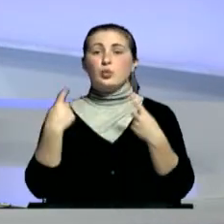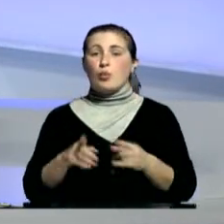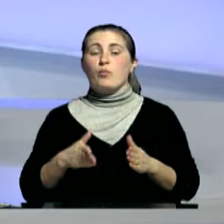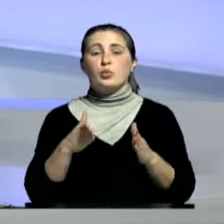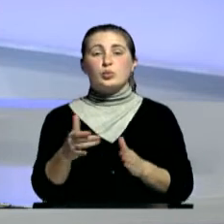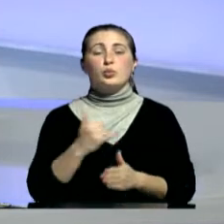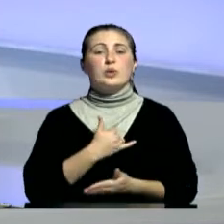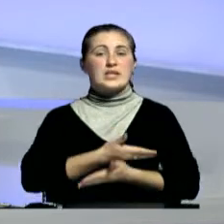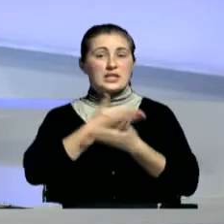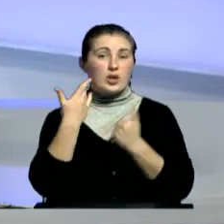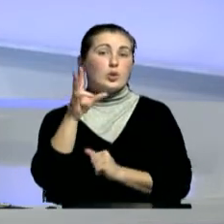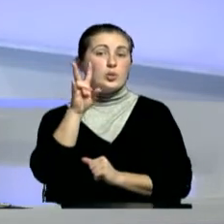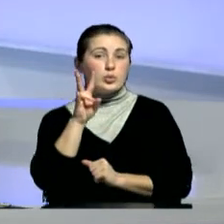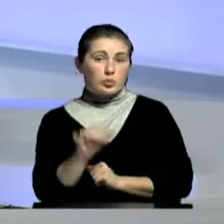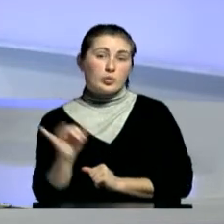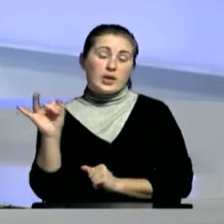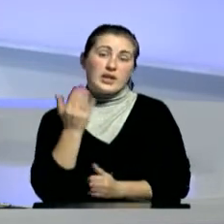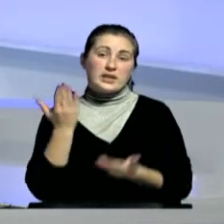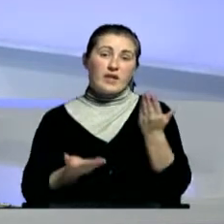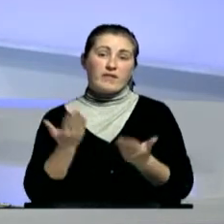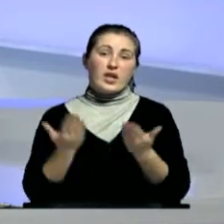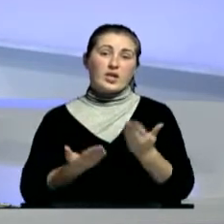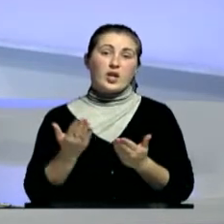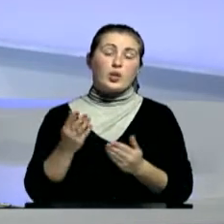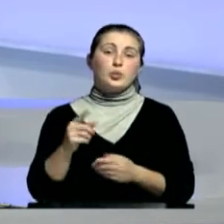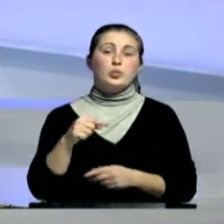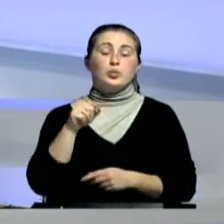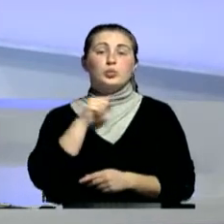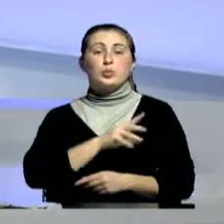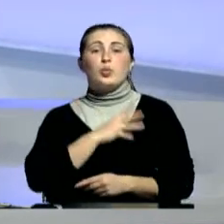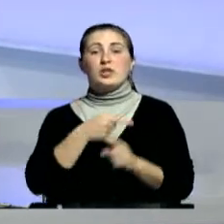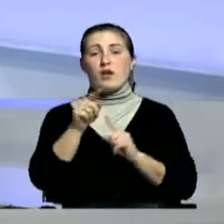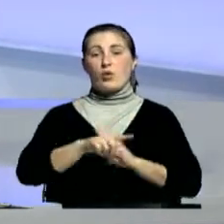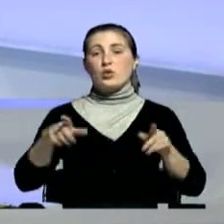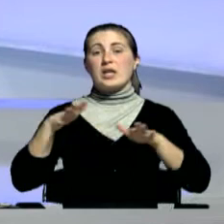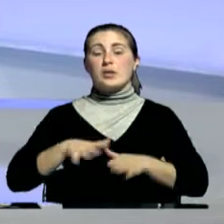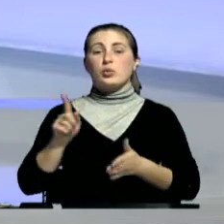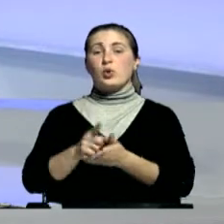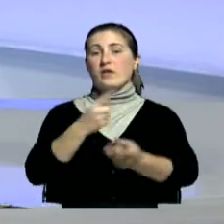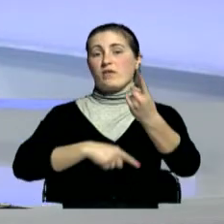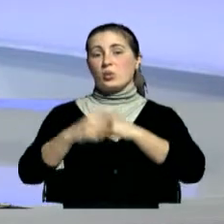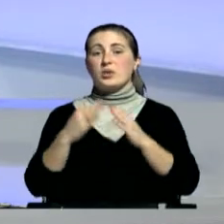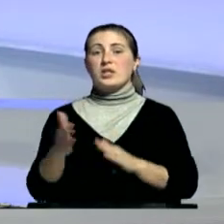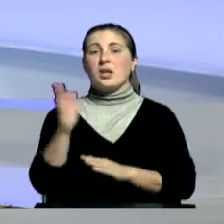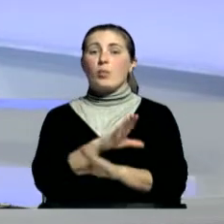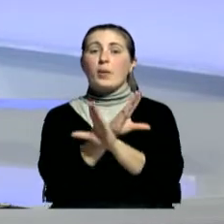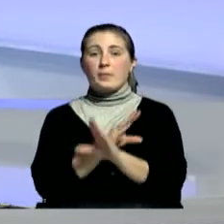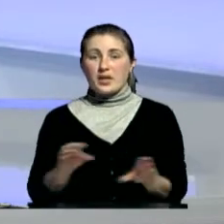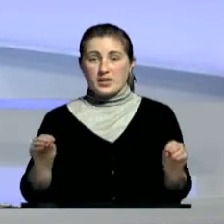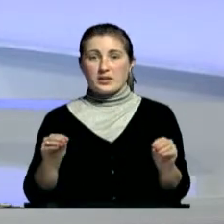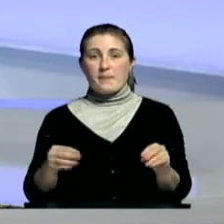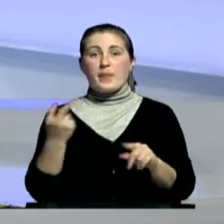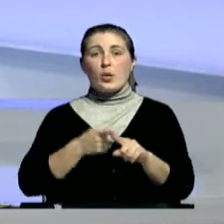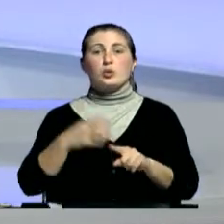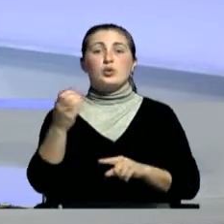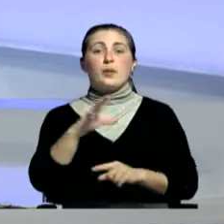нас нет. Ну и, наверное, вот дух того, что Крым должен вернуться домой мирно, он еще